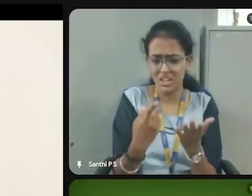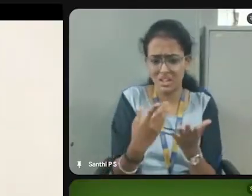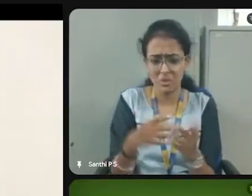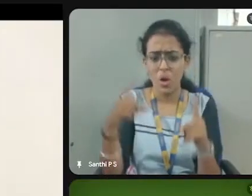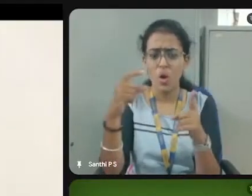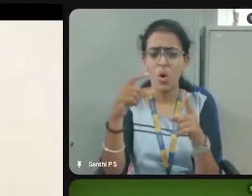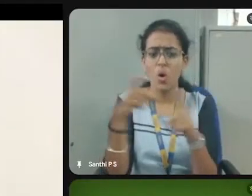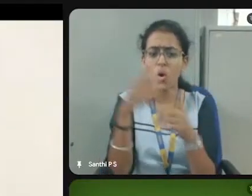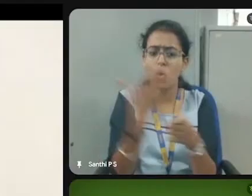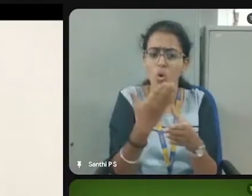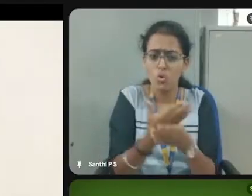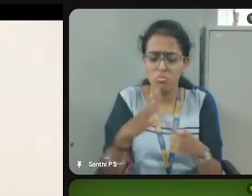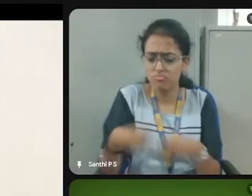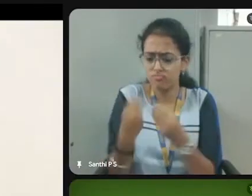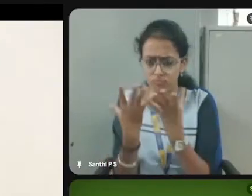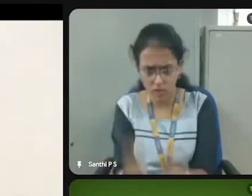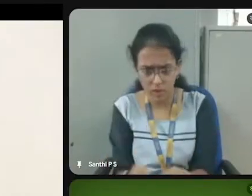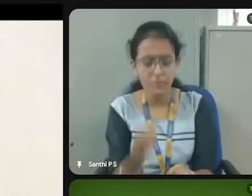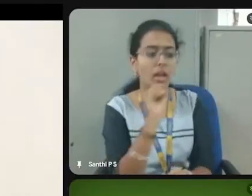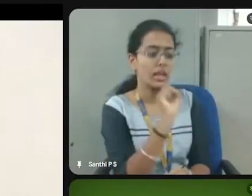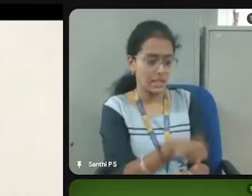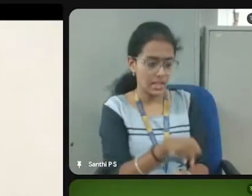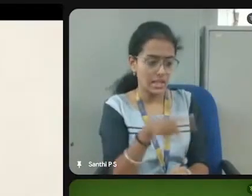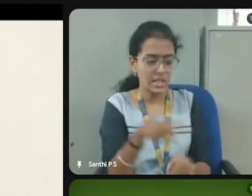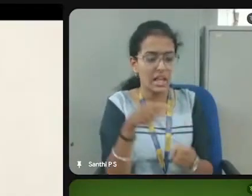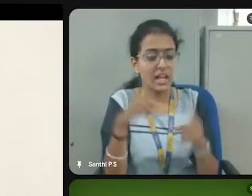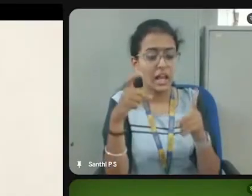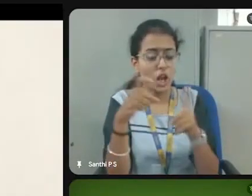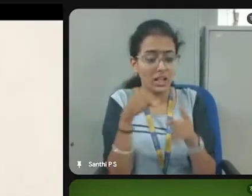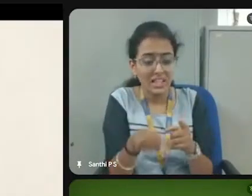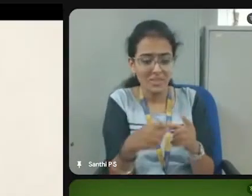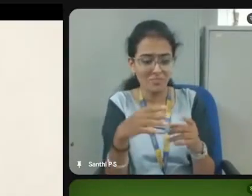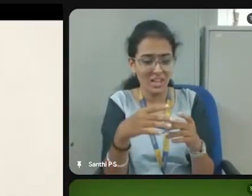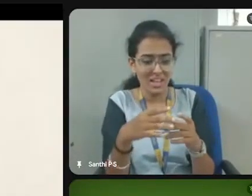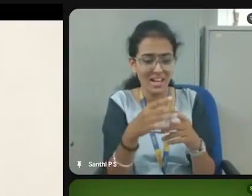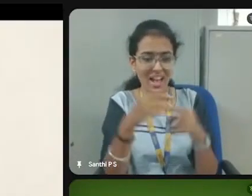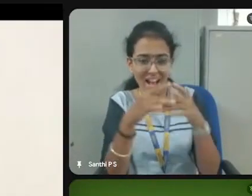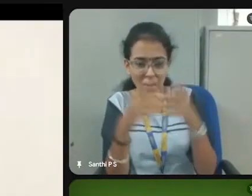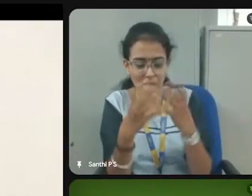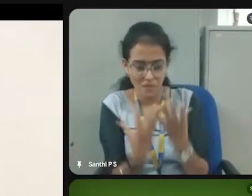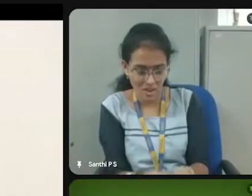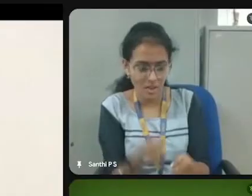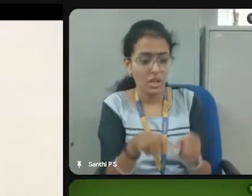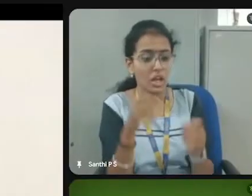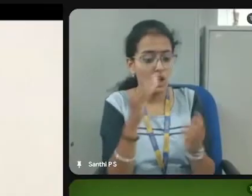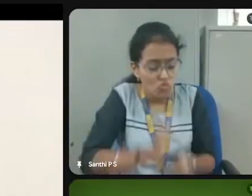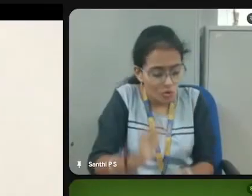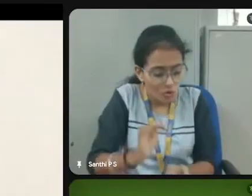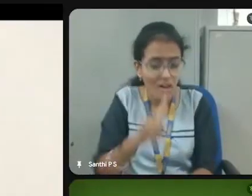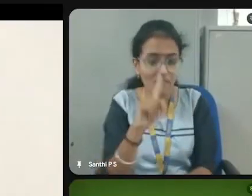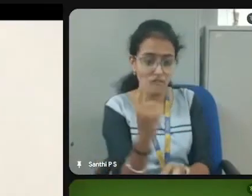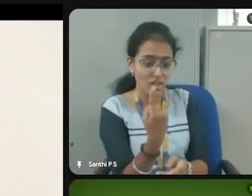സമർപ്പിക്കേണ്ടതായിട്ടുണ്ടോ? തീർച്ചയായിട്ടുമുണ്ട്. ഈ ആനുകൂല്യങ്ങൾ ലഭ്യമാകുന്നതിനായിട്ട് ഈ കുട്ടികൾ ആദ്യമായി